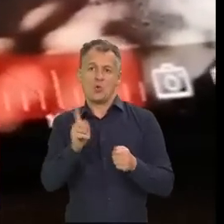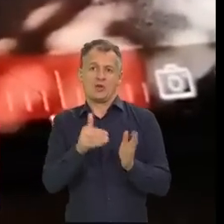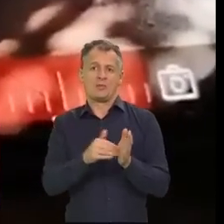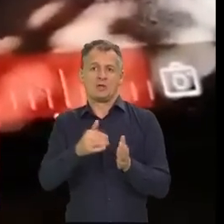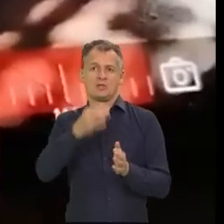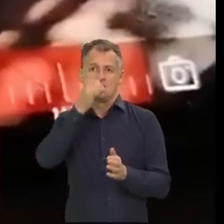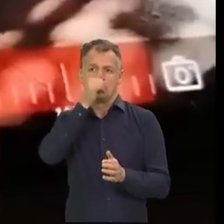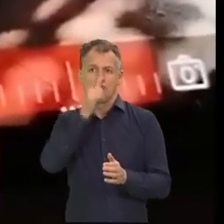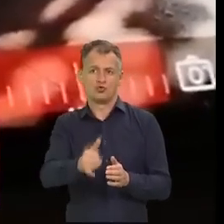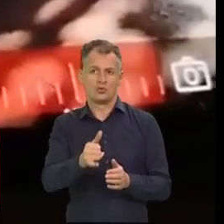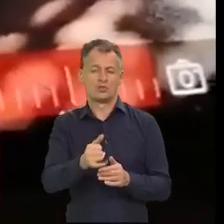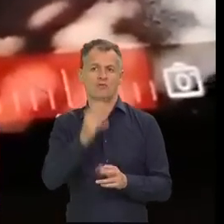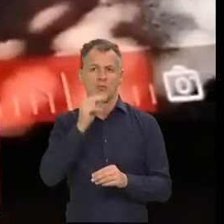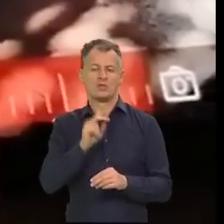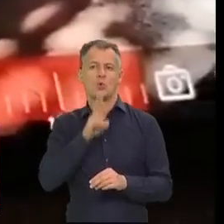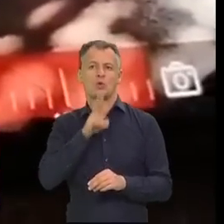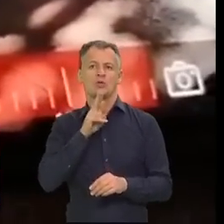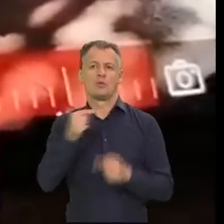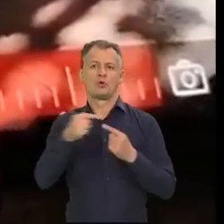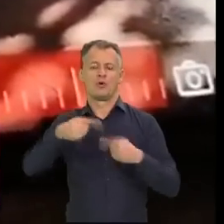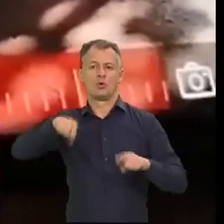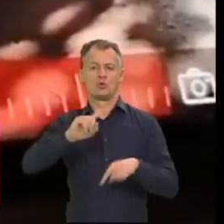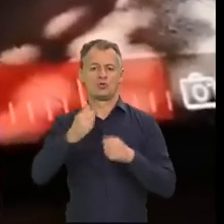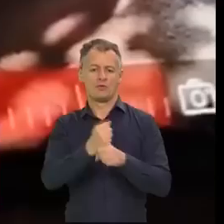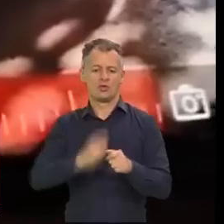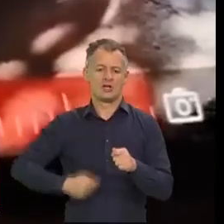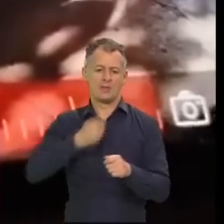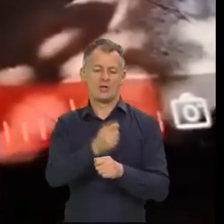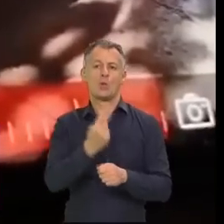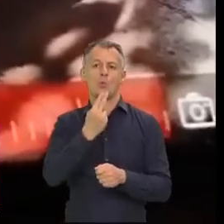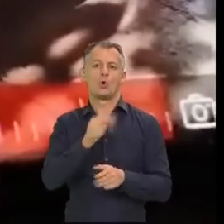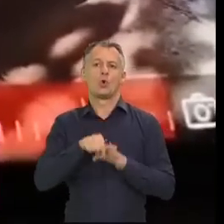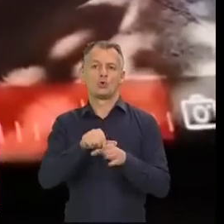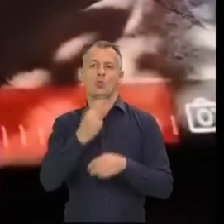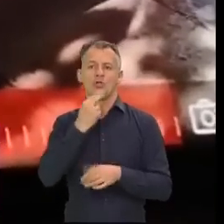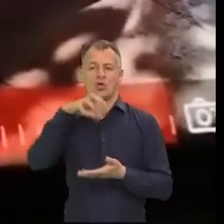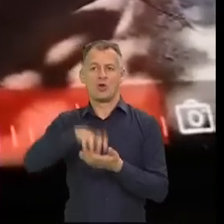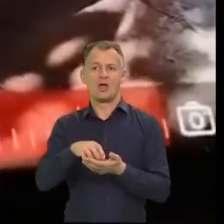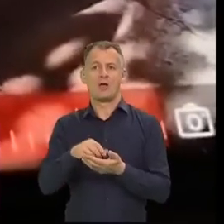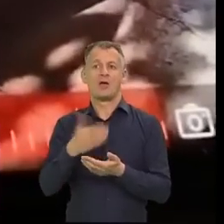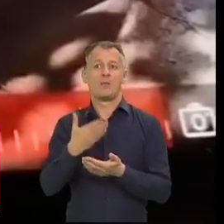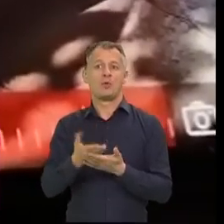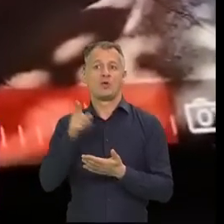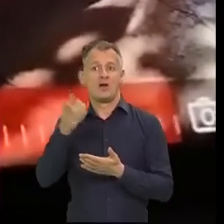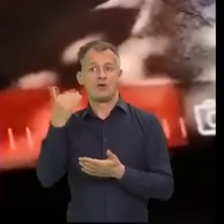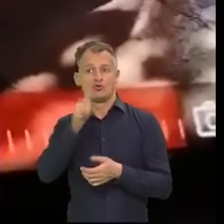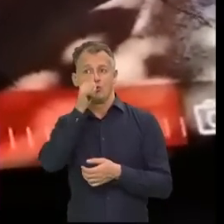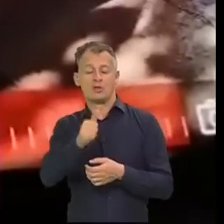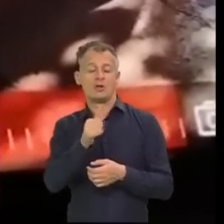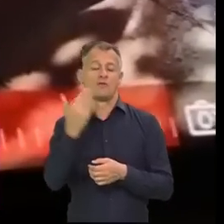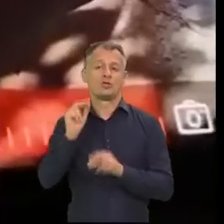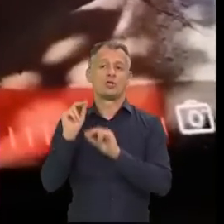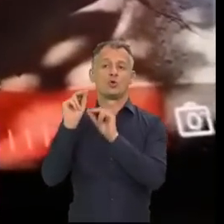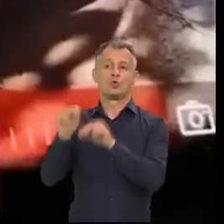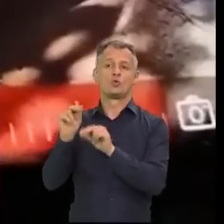de morți, să vorbească cu noi ca la ușa cortului. După ce a făcut reclamații la conducerea poliției locale pentru că ar fi fost înjurat, patronul a fost îndrumat să sesizeze